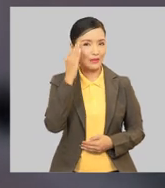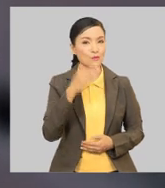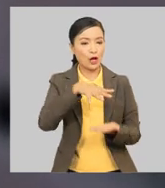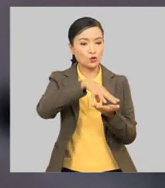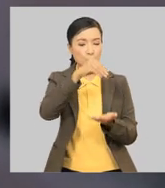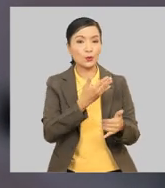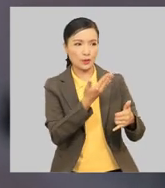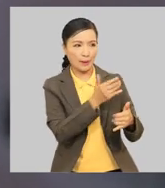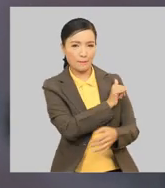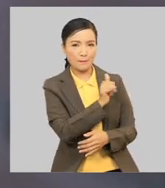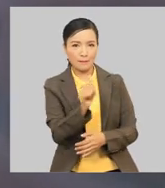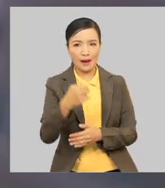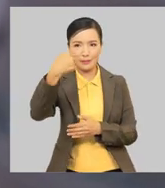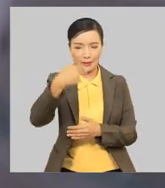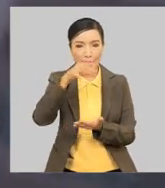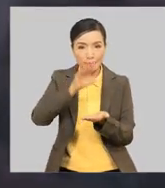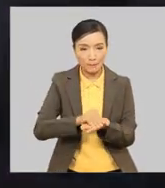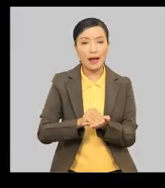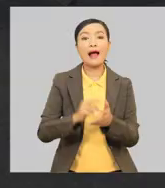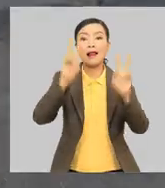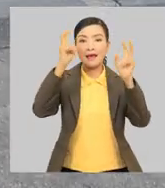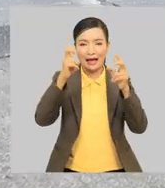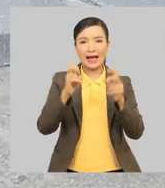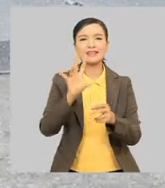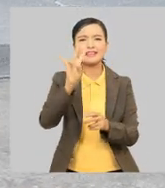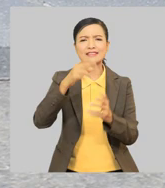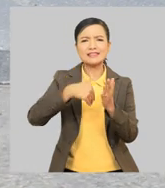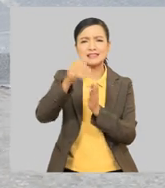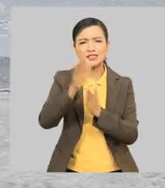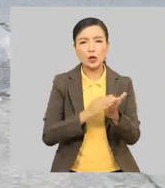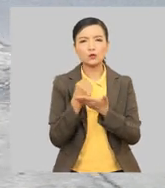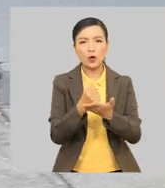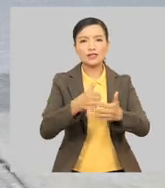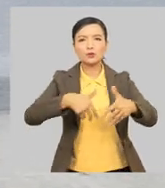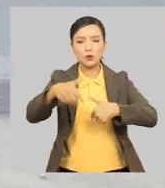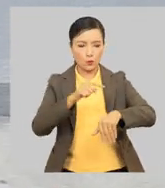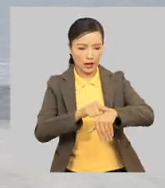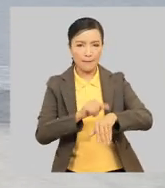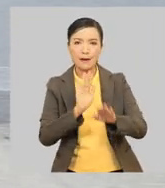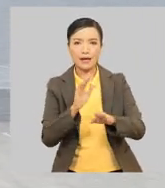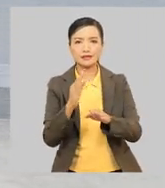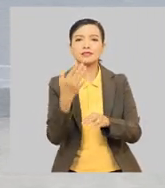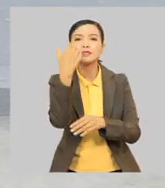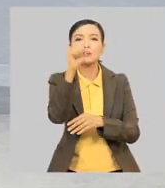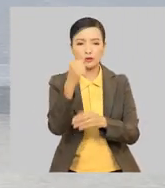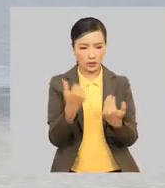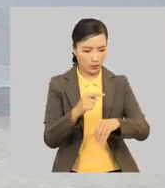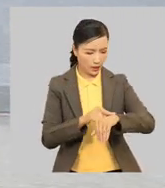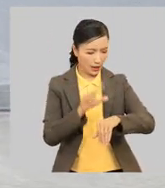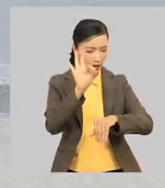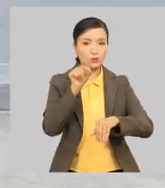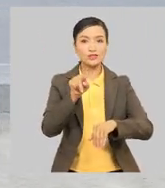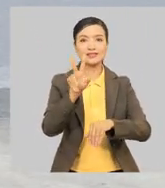เราทราบจากน้องชมพู่นะครับว่าวันนี้เธอจะมาบันทึกเทปรายการ7สีช่วยชาวบ้านนะครับตอนเวลาประมาณ10โมงนะครับตอ